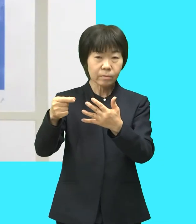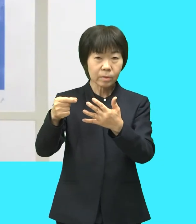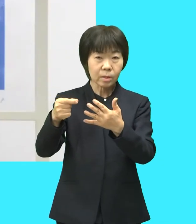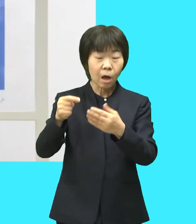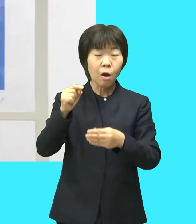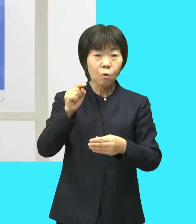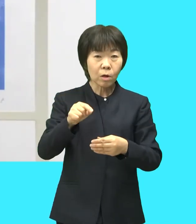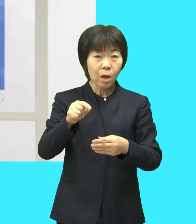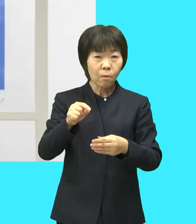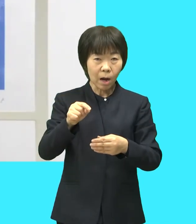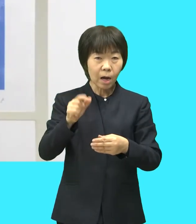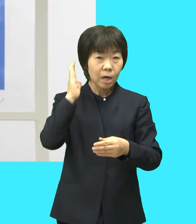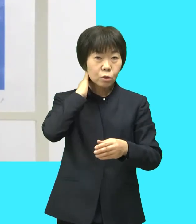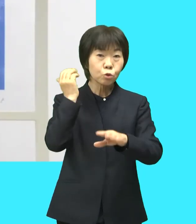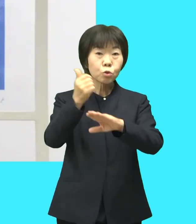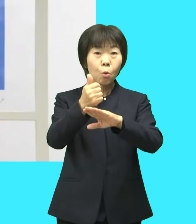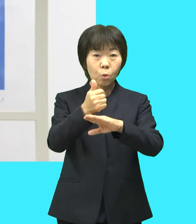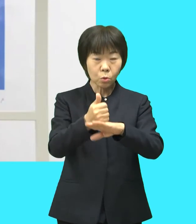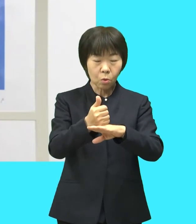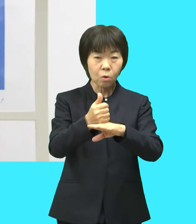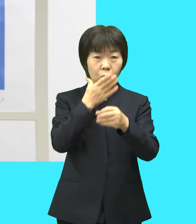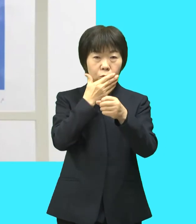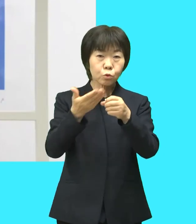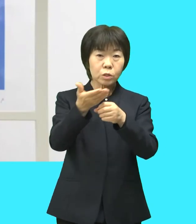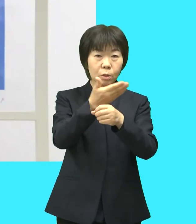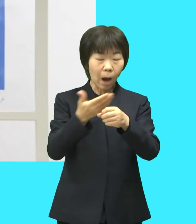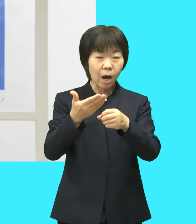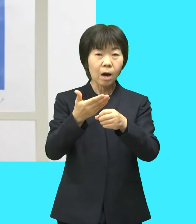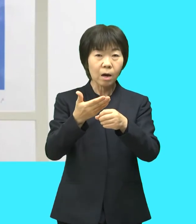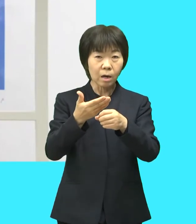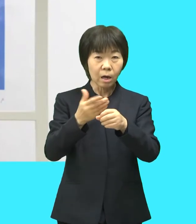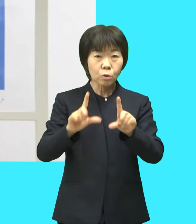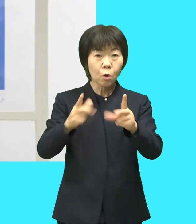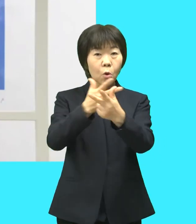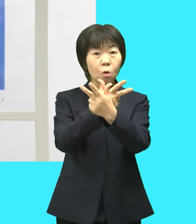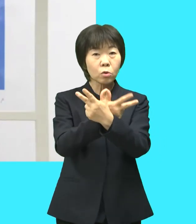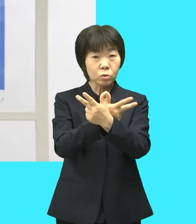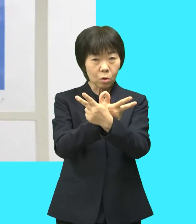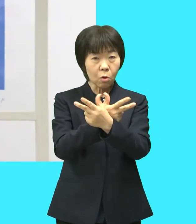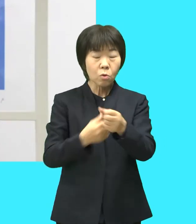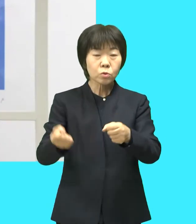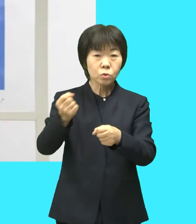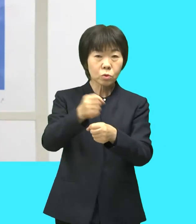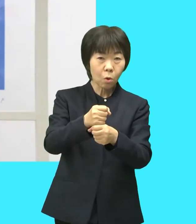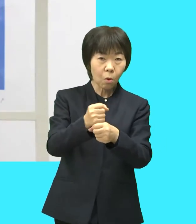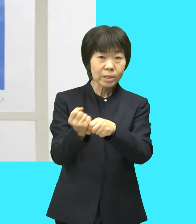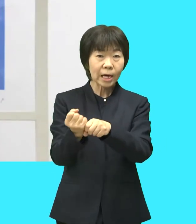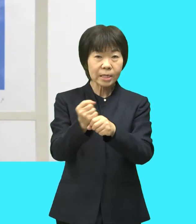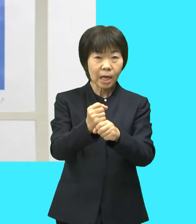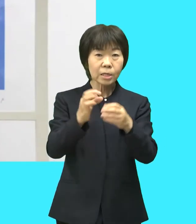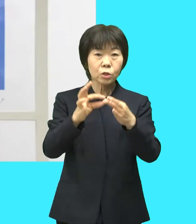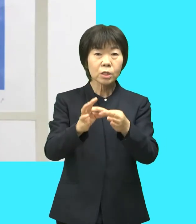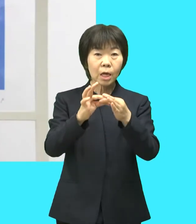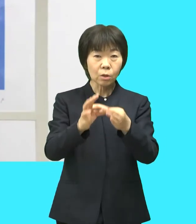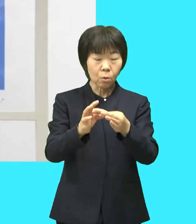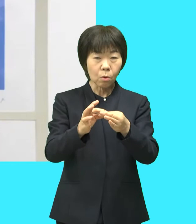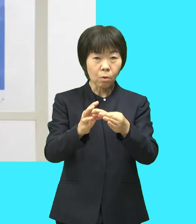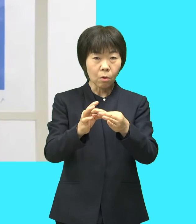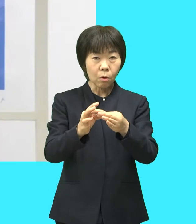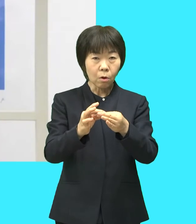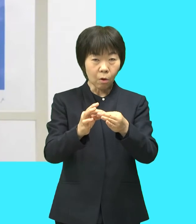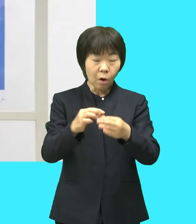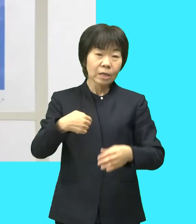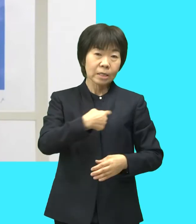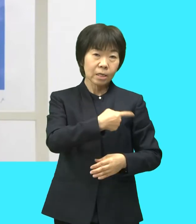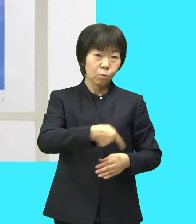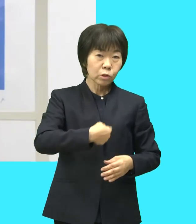これやはり菅総理自身の福島あるいは東北の復興再生についての一つの気持